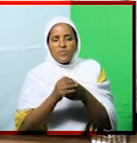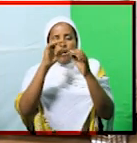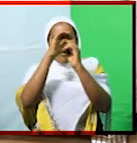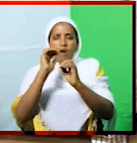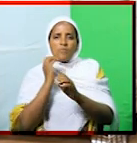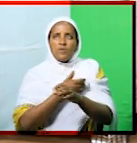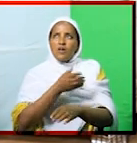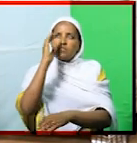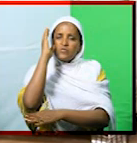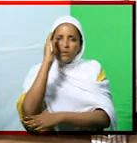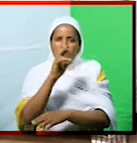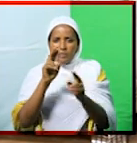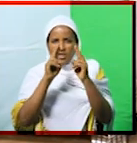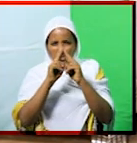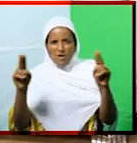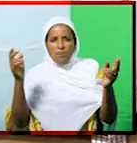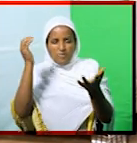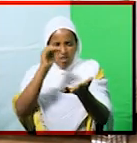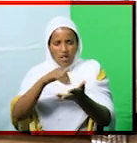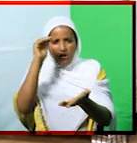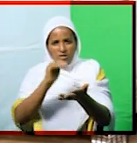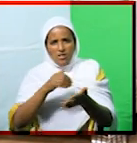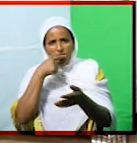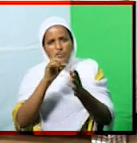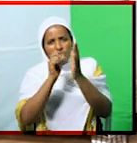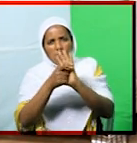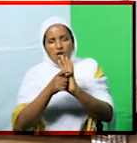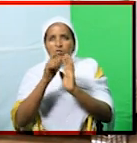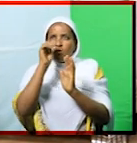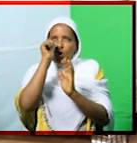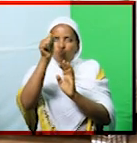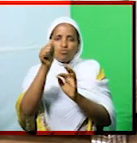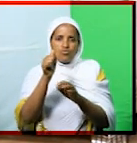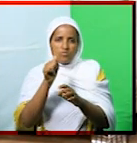አምላካችን እግዚአብሔር በጣም ደጋግሞ ከነገረን ምሳሌዎች አንዱ እሱም ራሱ እንግዲህ